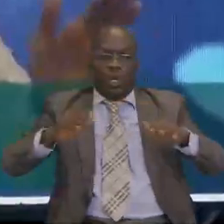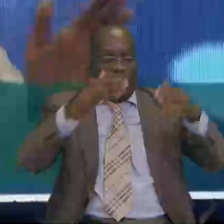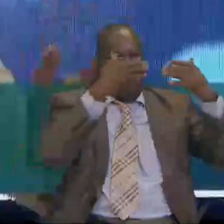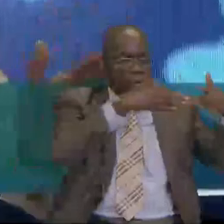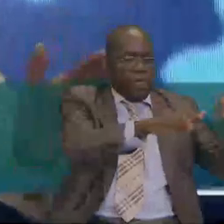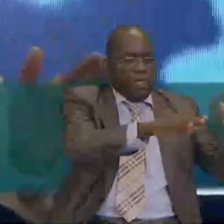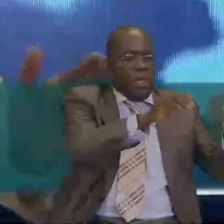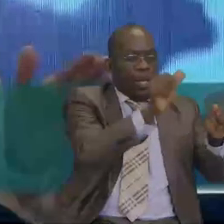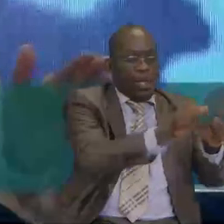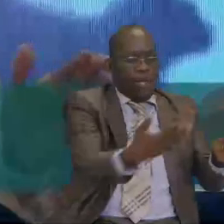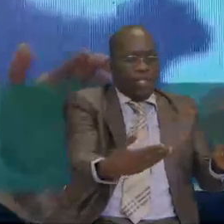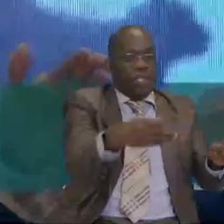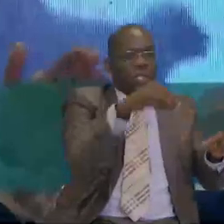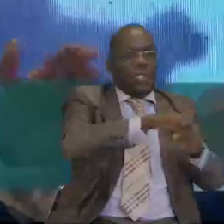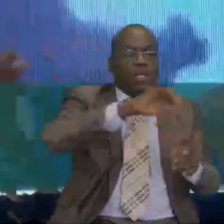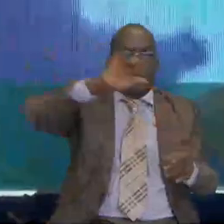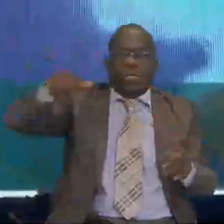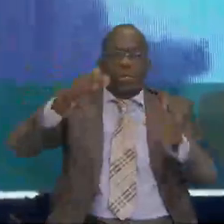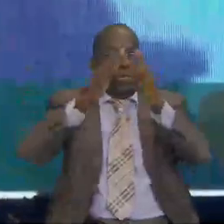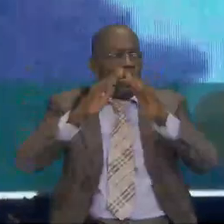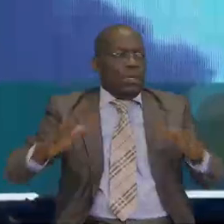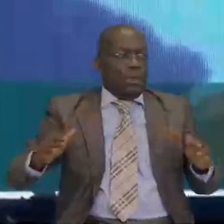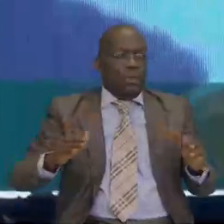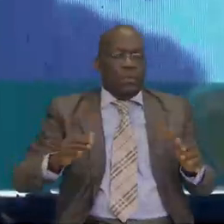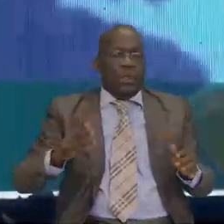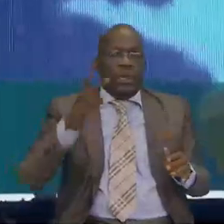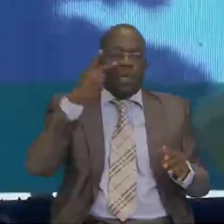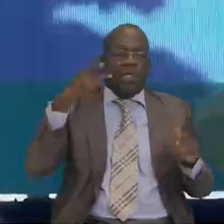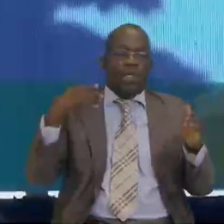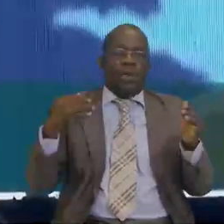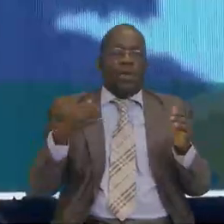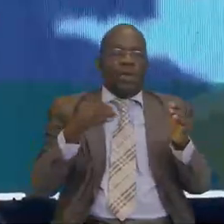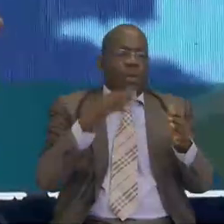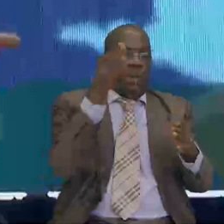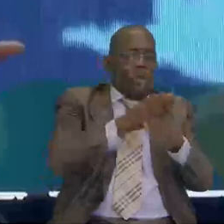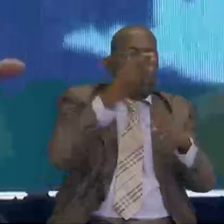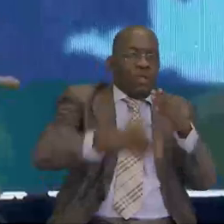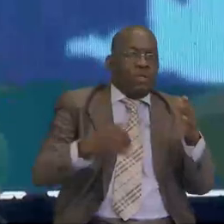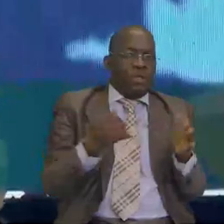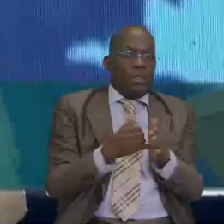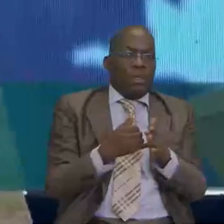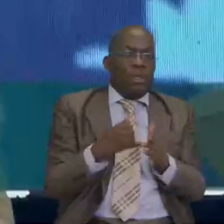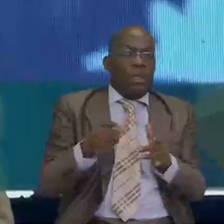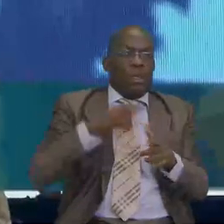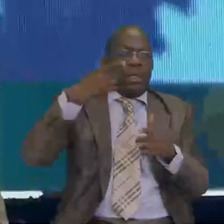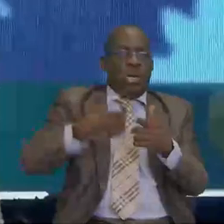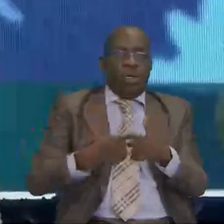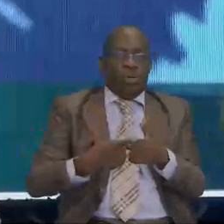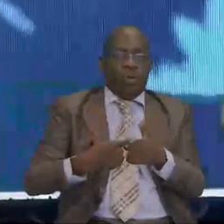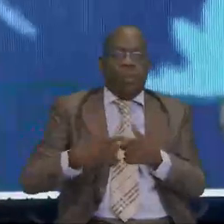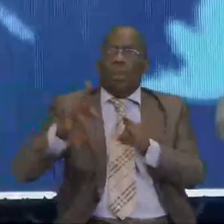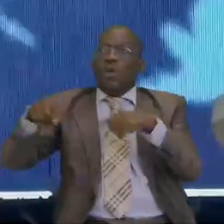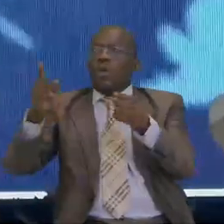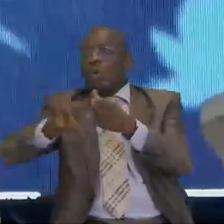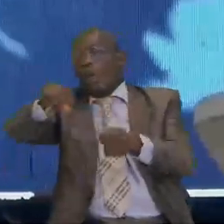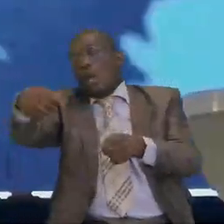terminer toutes choses à faire à Jérusalem, sceller cela, et ensuite